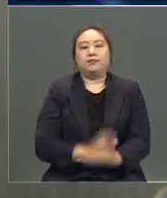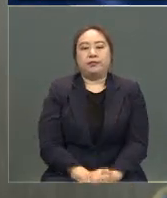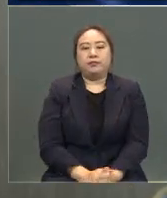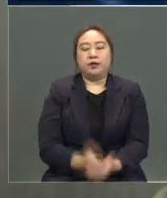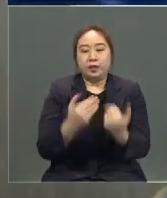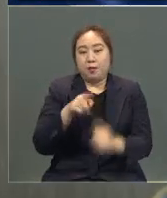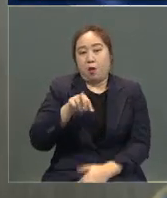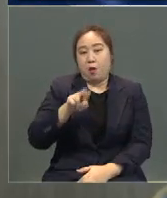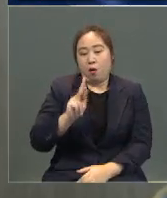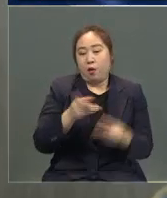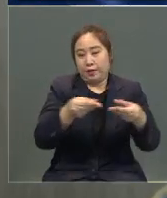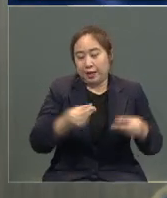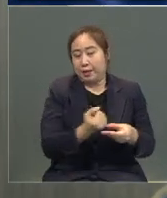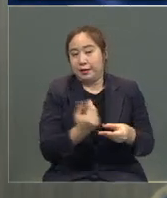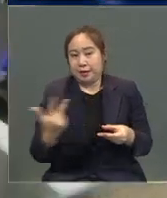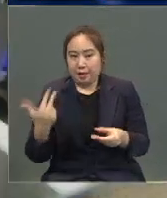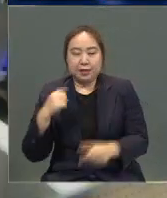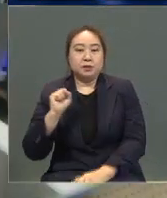พันบาทสำหรับการอภิปรายพระราชกำหนดด้านการเรียน3